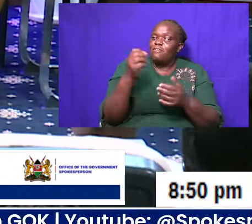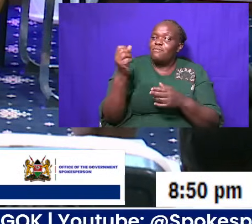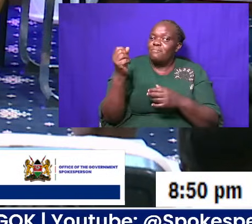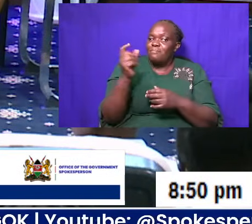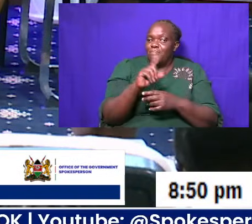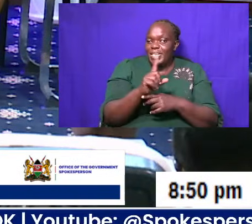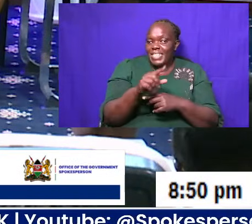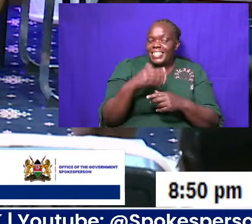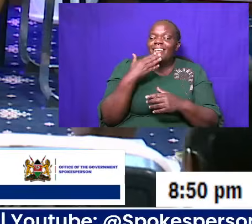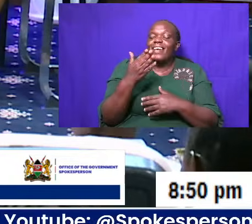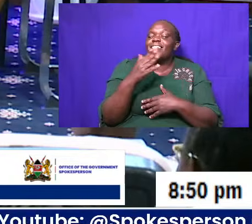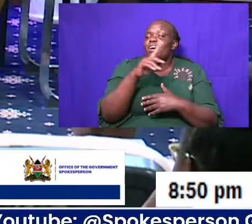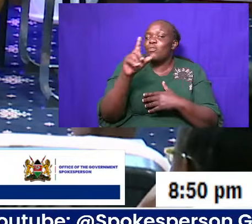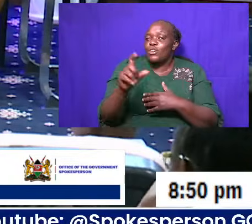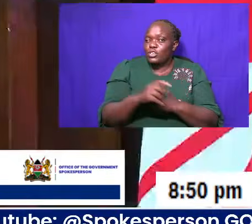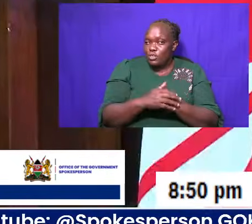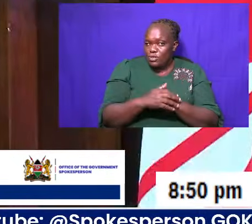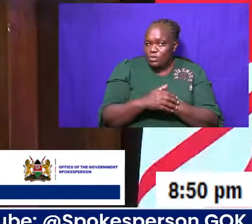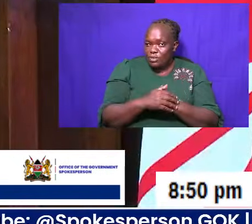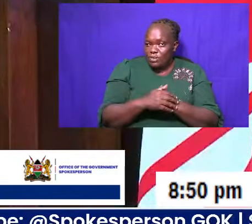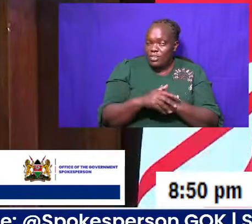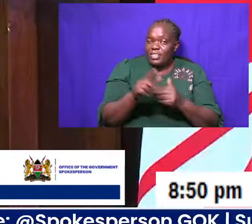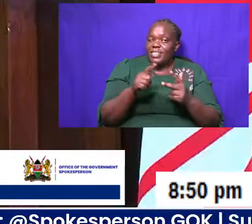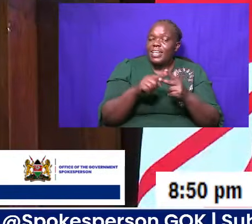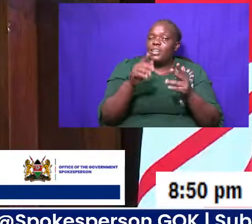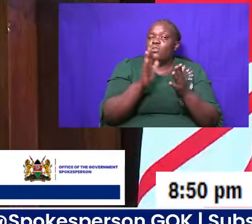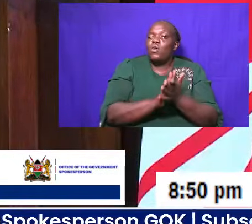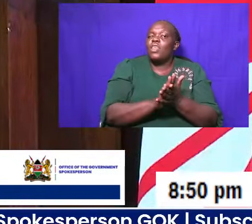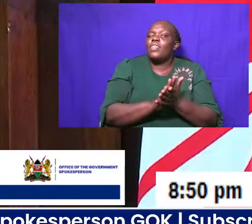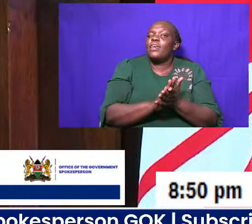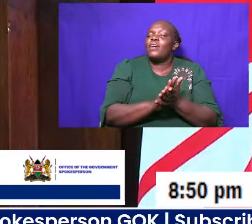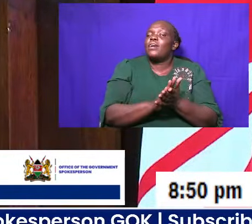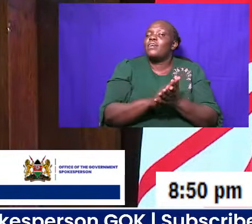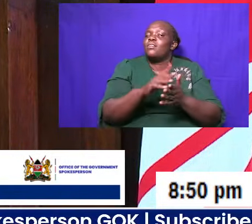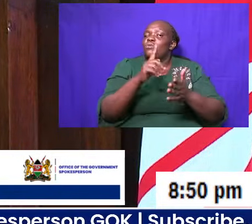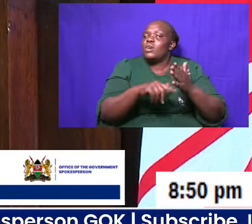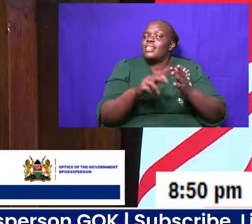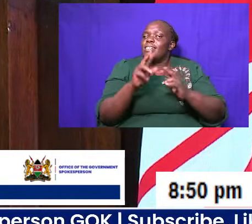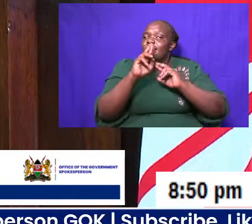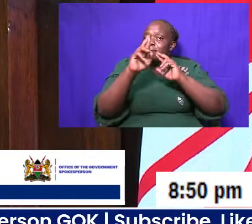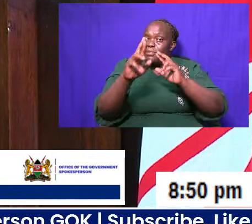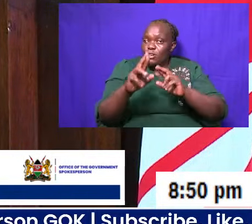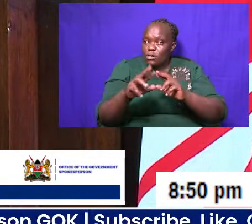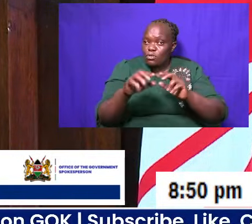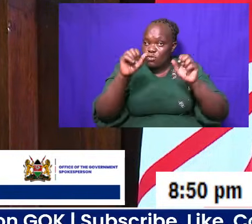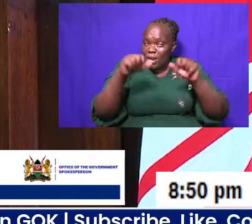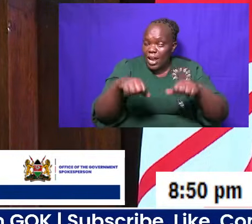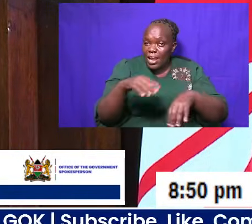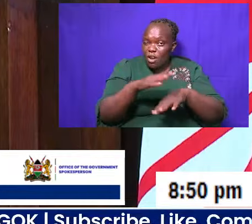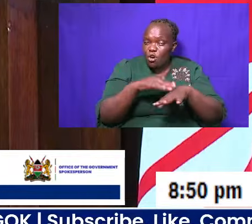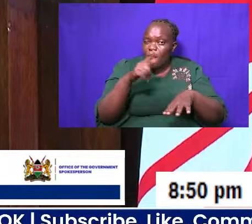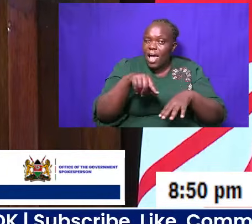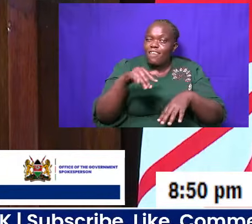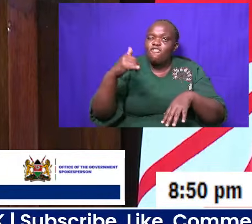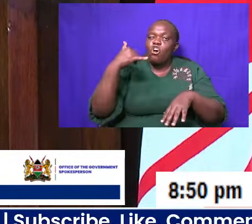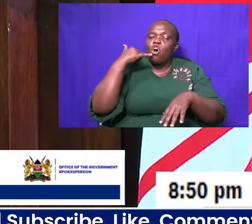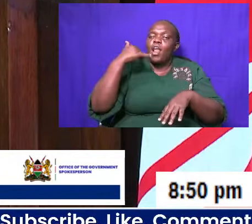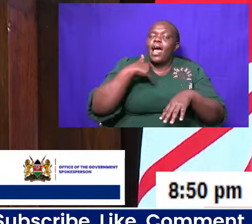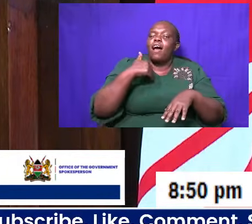questions. I will start with how one can report, because you can call us. We have a toll-free